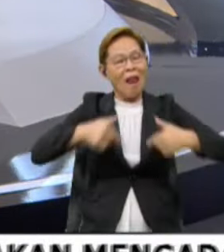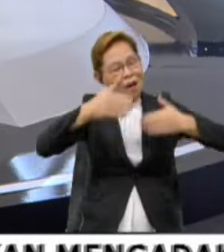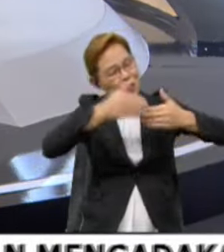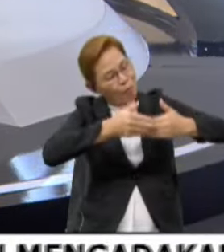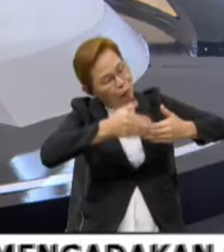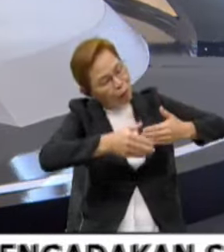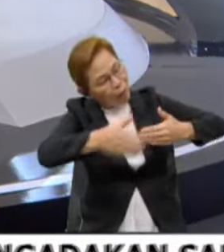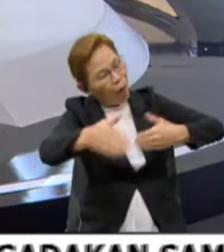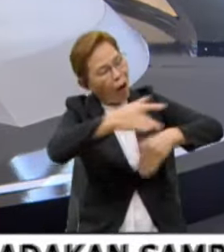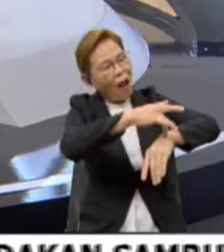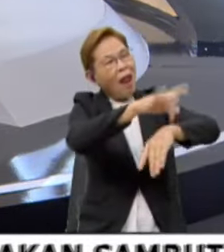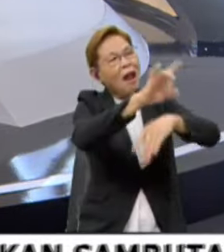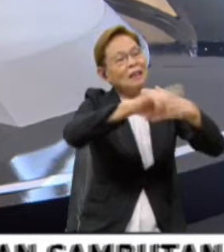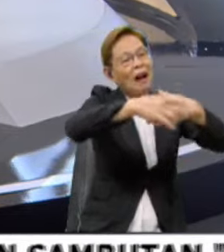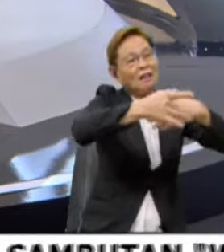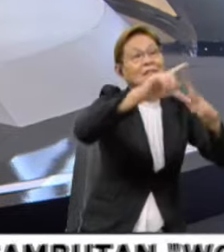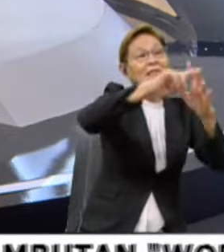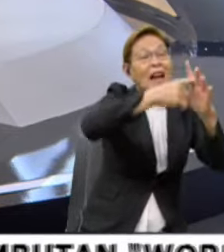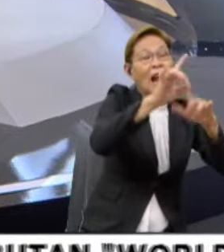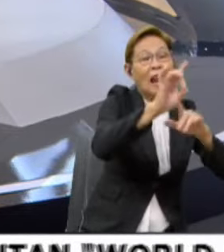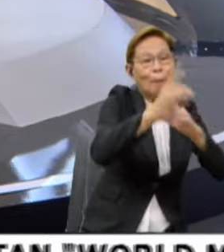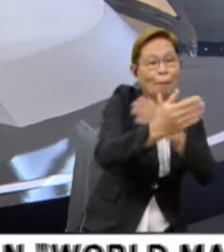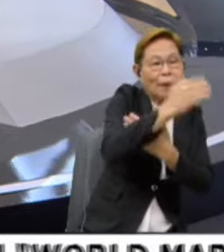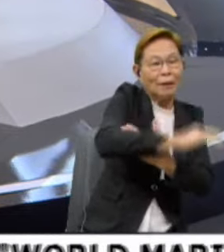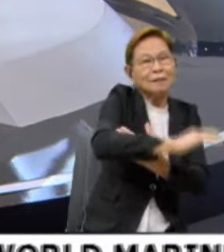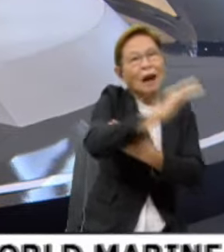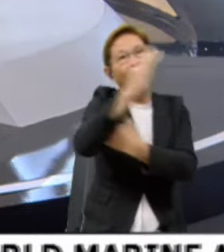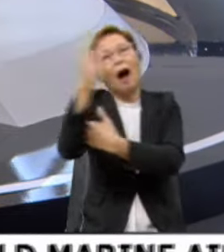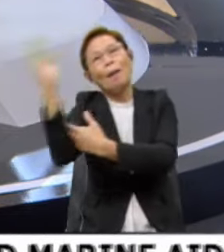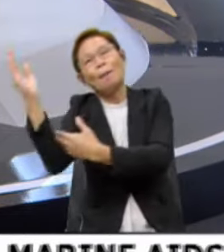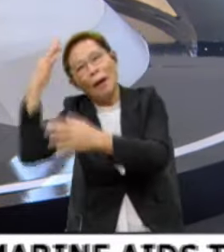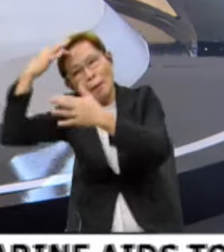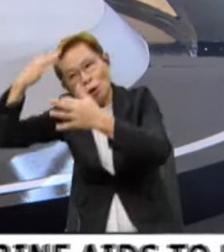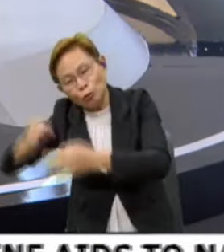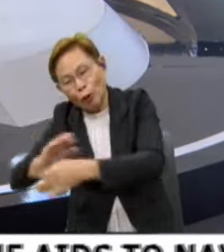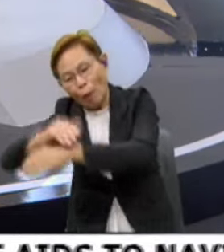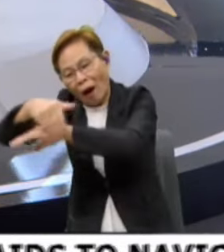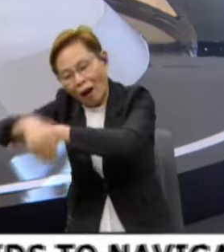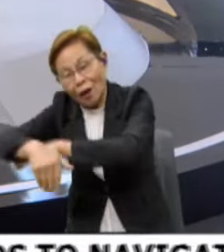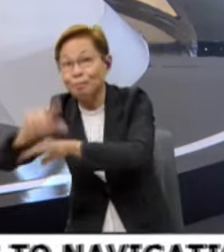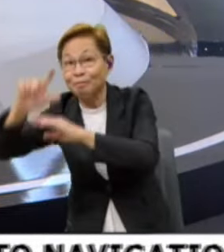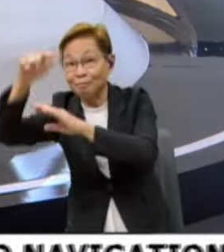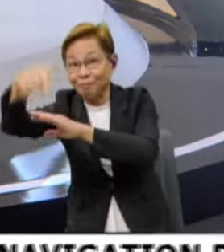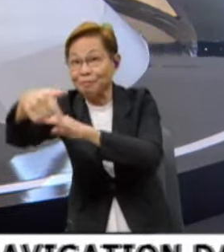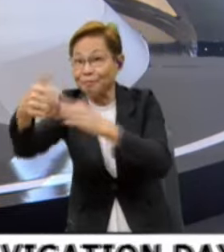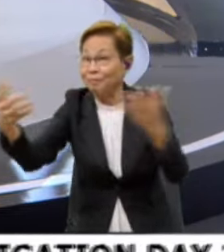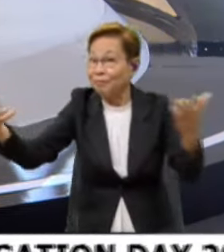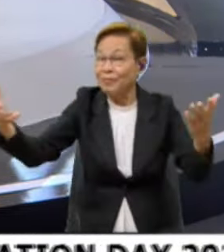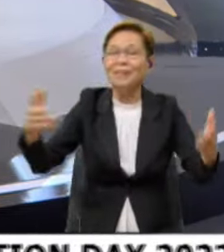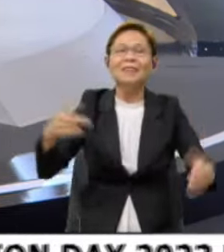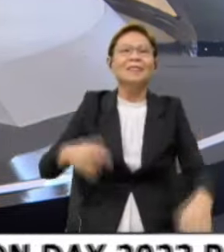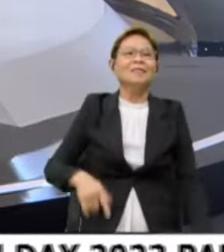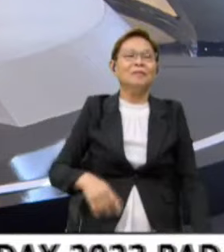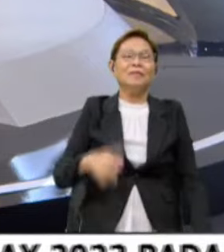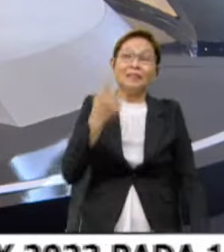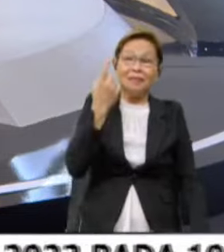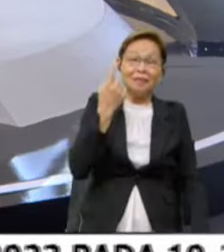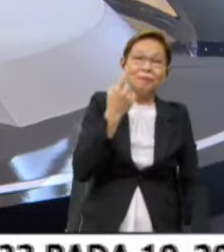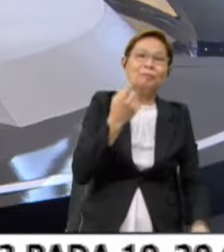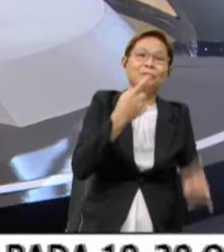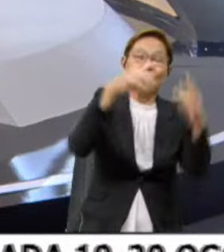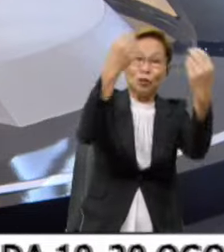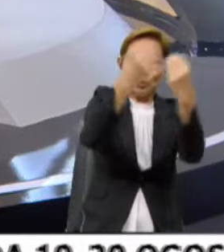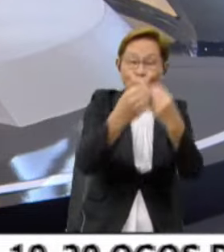perjalanannya saat jam 8 pagi ini sehinggalah kita akan mendapat keputusan penuh pada tengah malam nanti oke ya betul seperti yang dinyatakan tadi